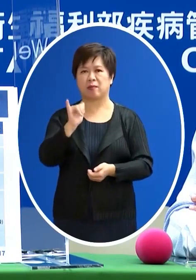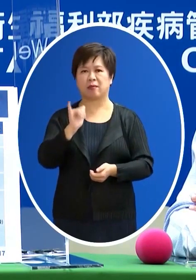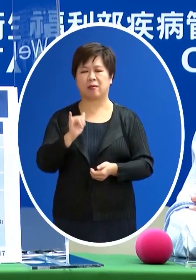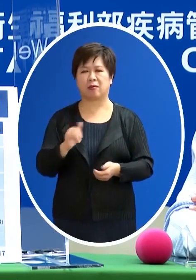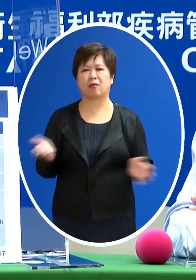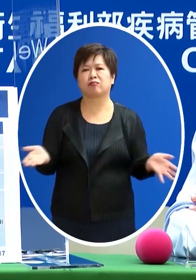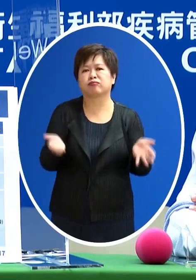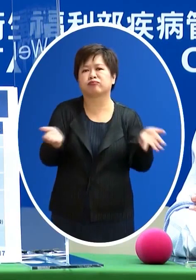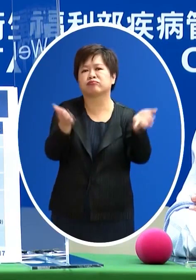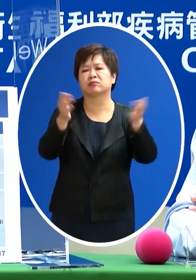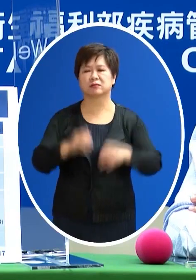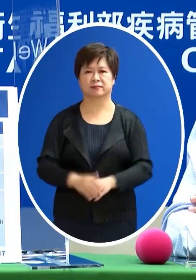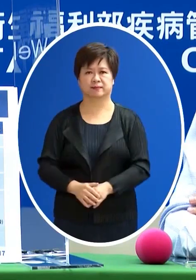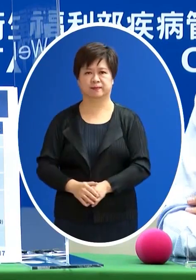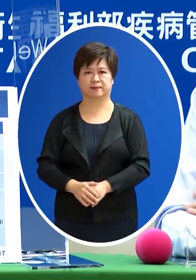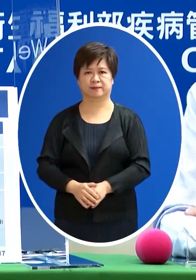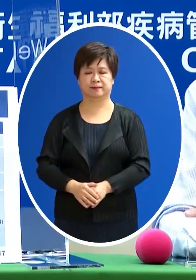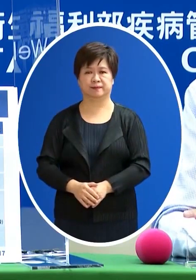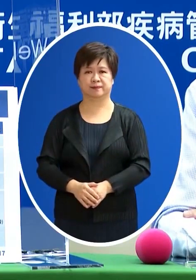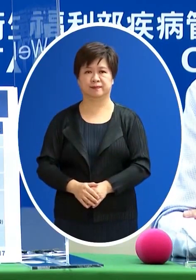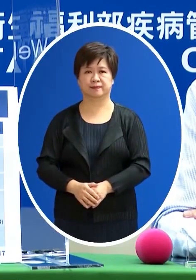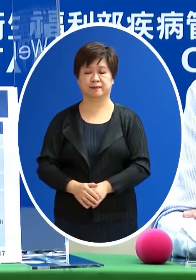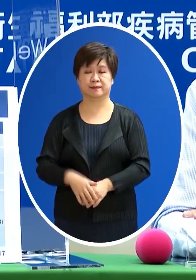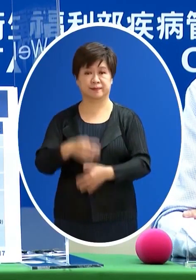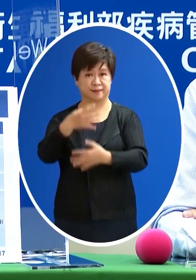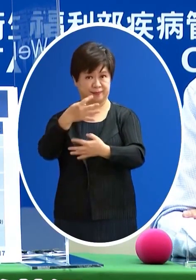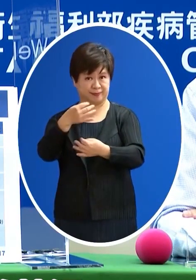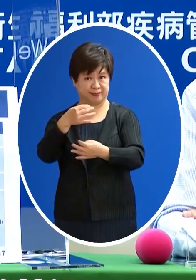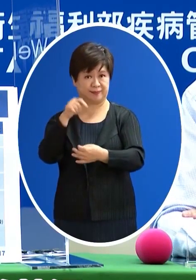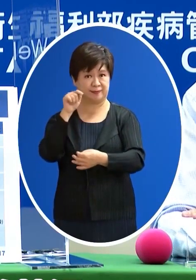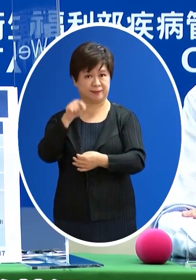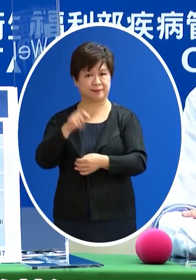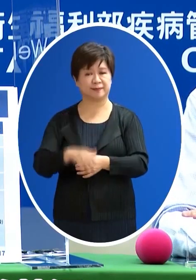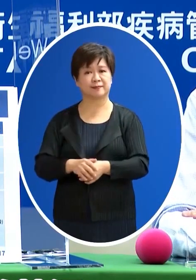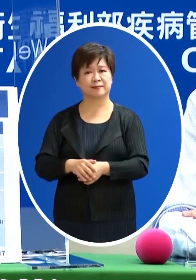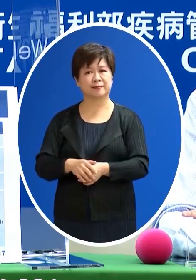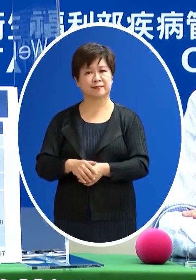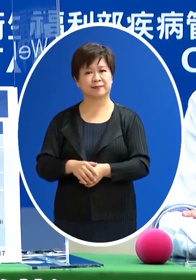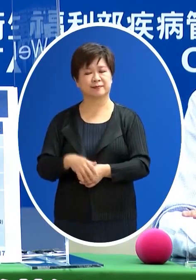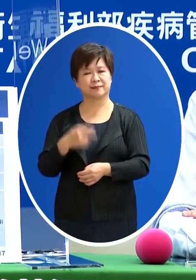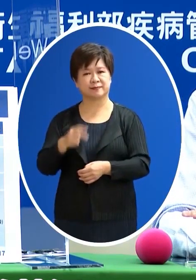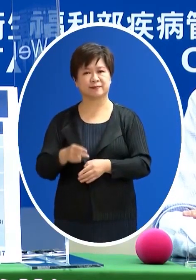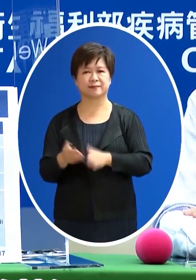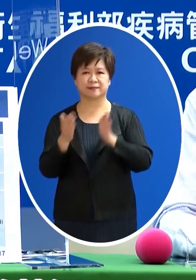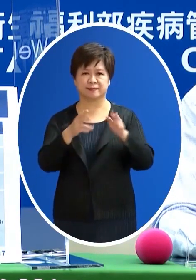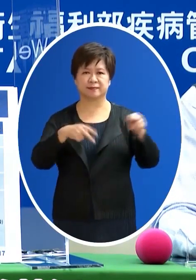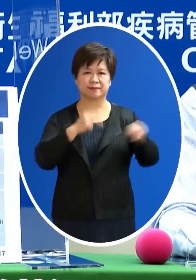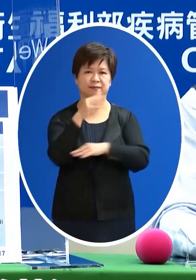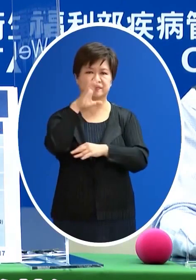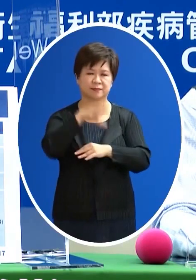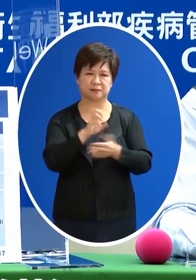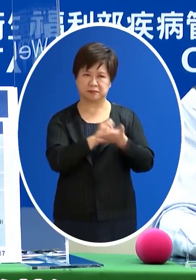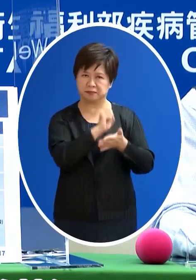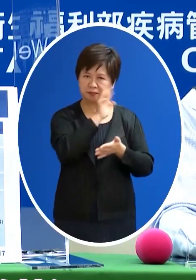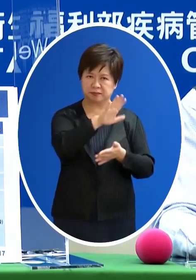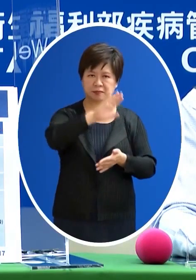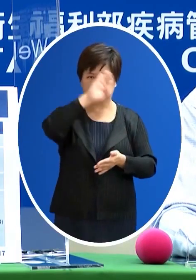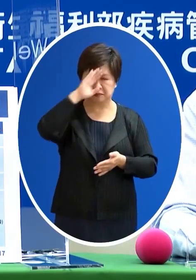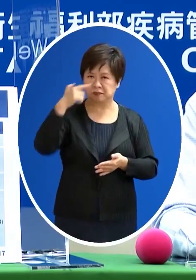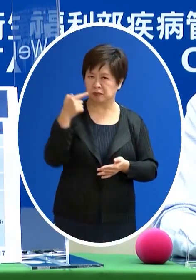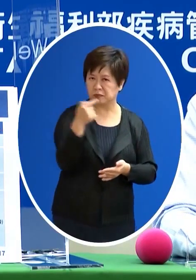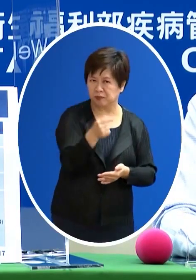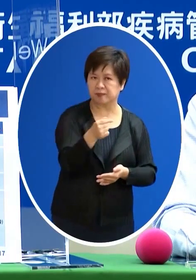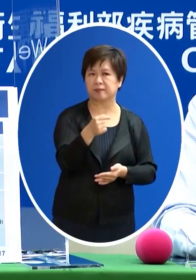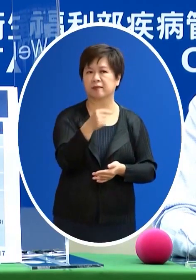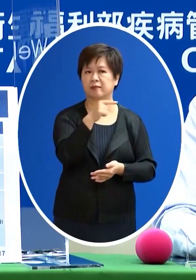兴，哦，所以在这个实施的一个时程里面，哦，我们可以跟那个行政院随时报告疫情的情况，哦，让